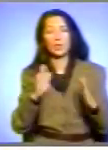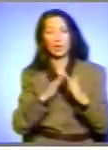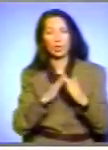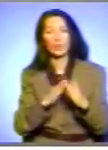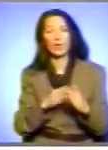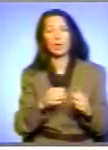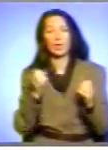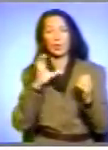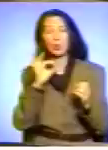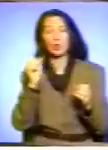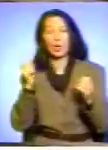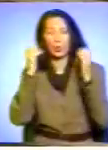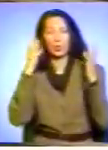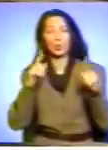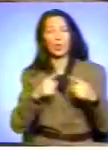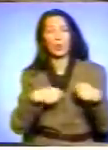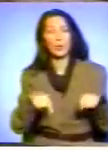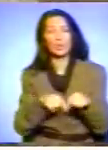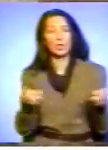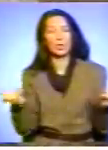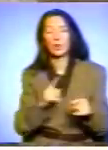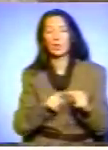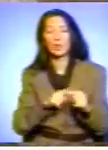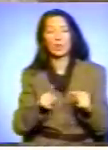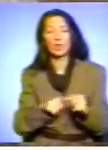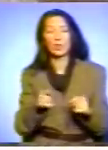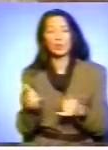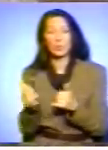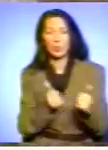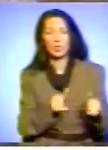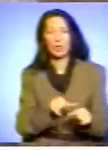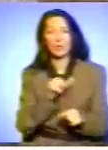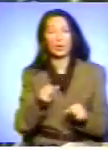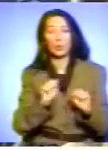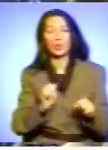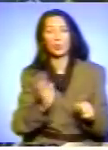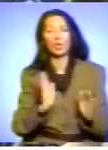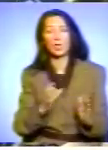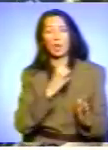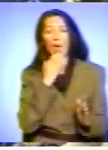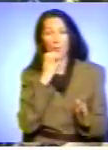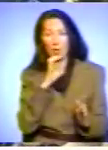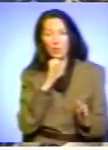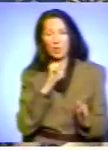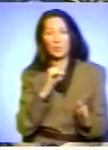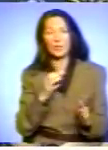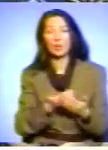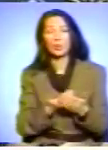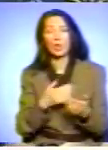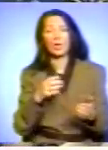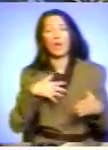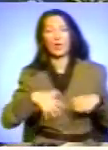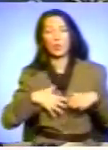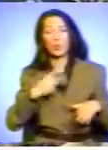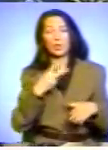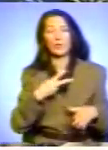слід забезпечити негайно. Винятком може бути тільки південь і тільки щодо опалення житла. Якщо в Криму 20 градусів тепла, то хто